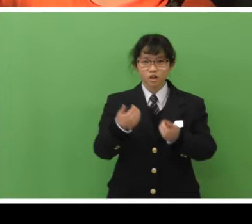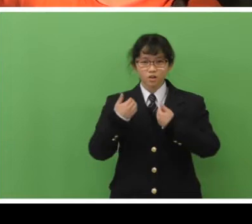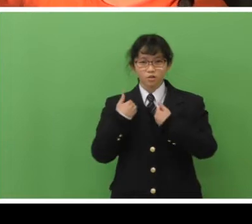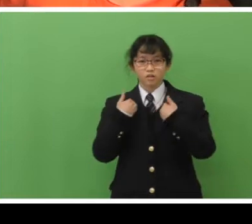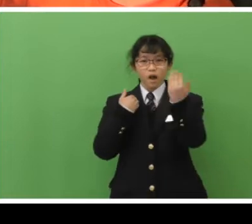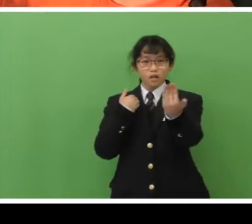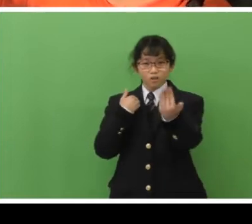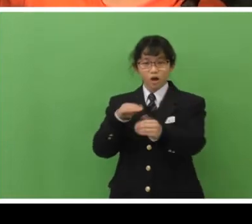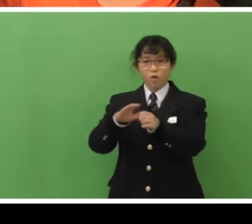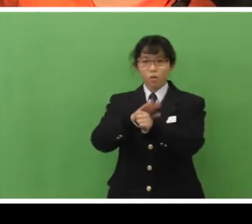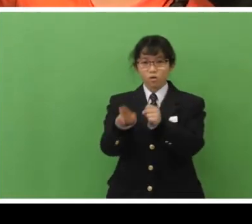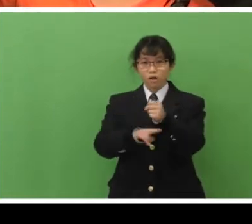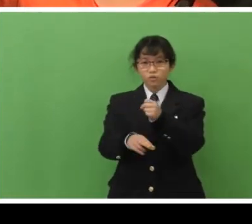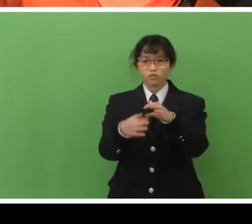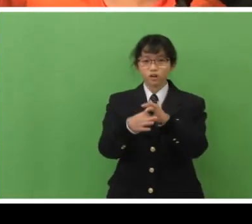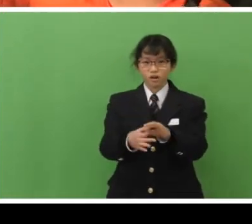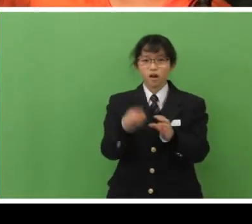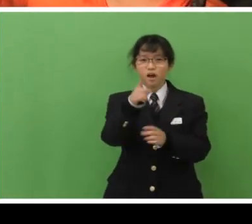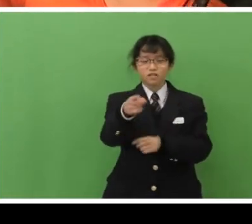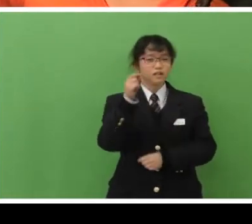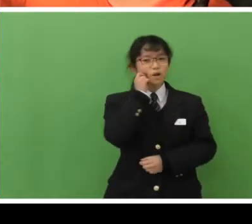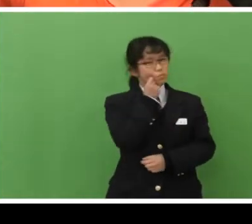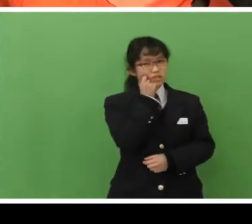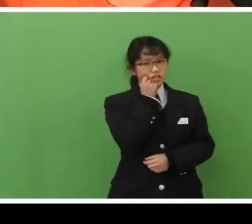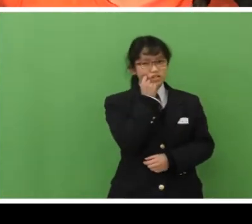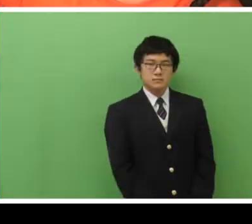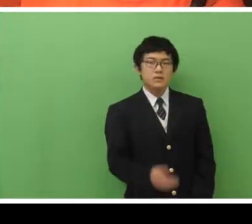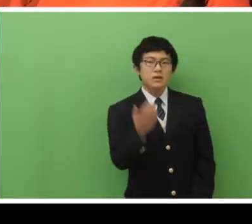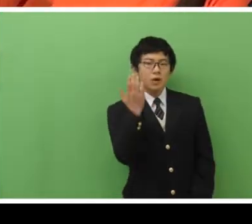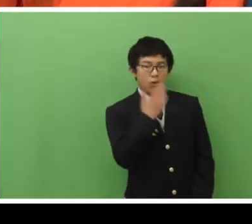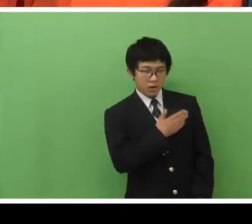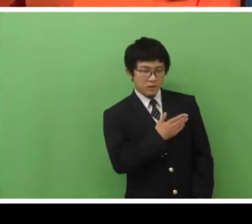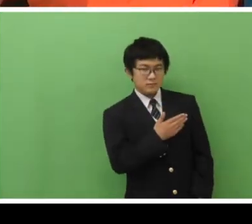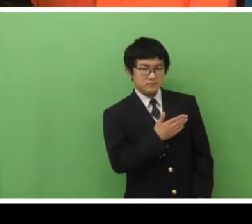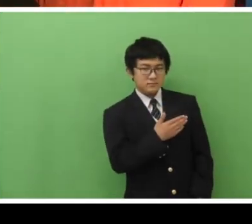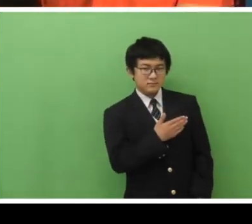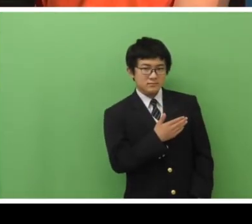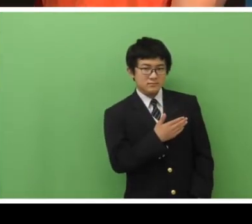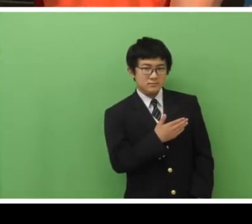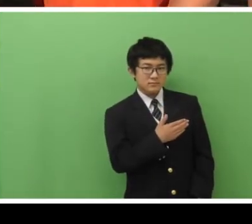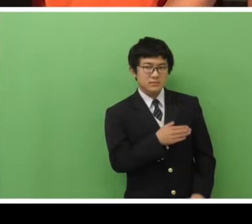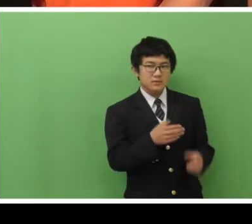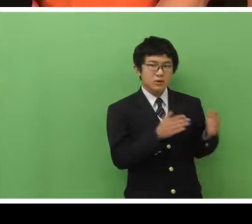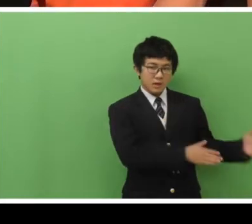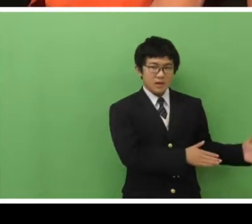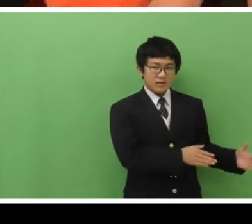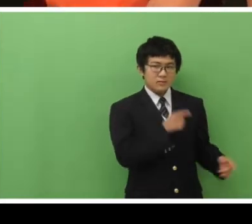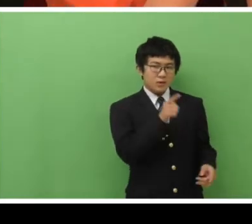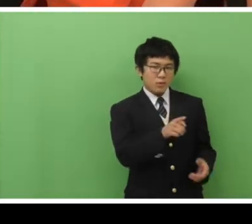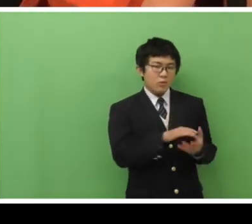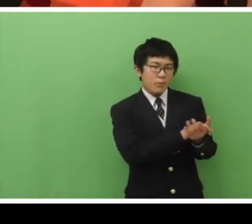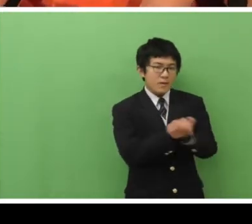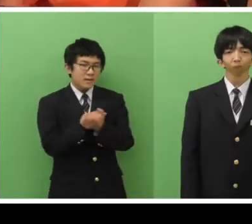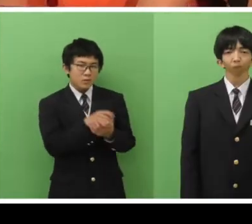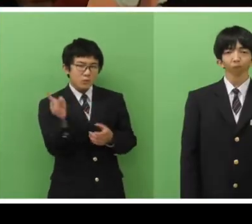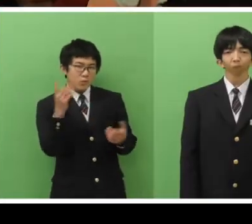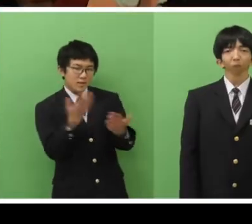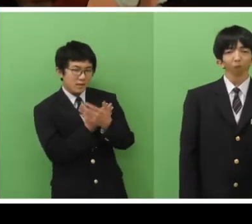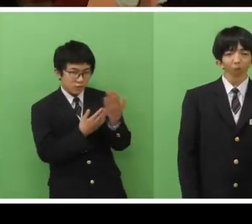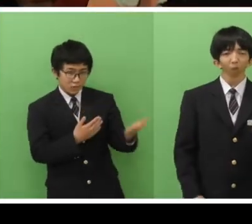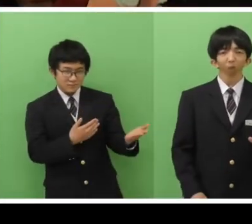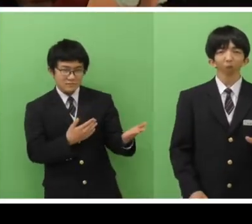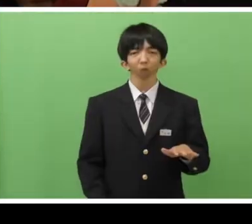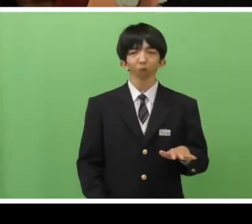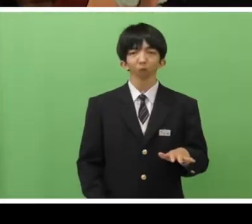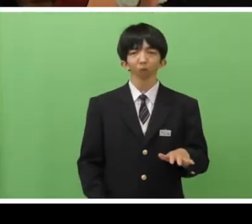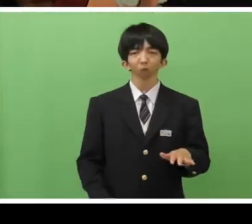けんといかん相手はコロナウイルスやけん、あんたには無理。 そっか。それで、その友達とはどうなったの？